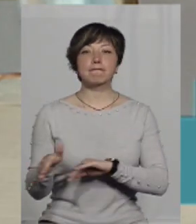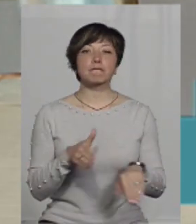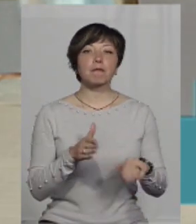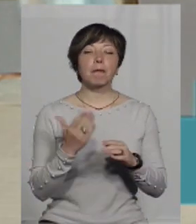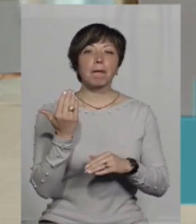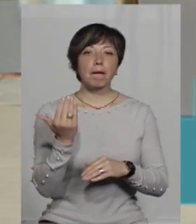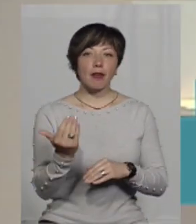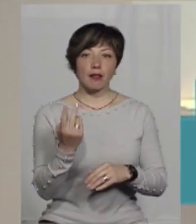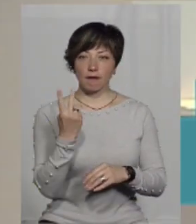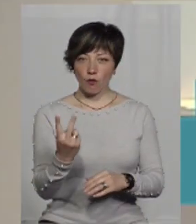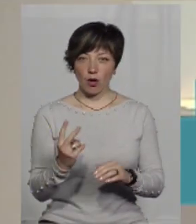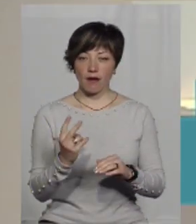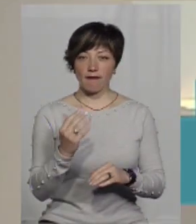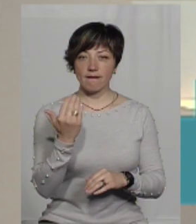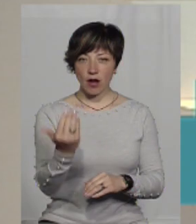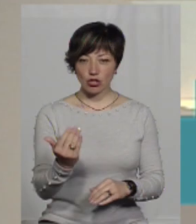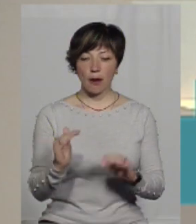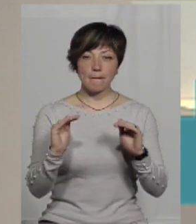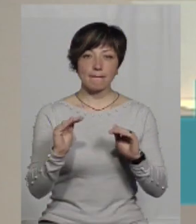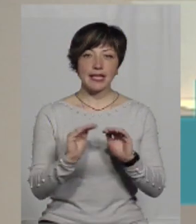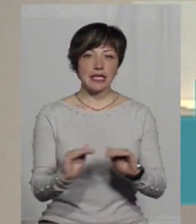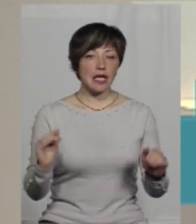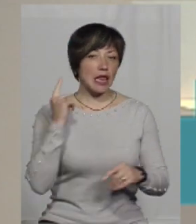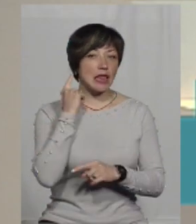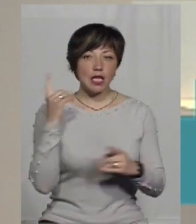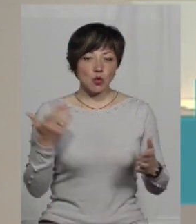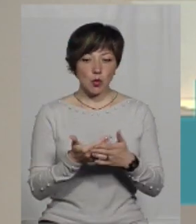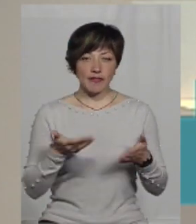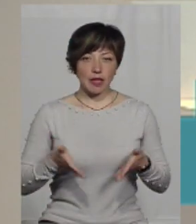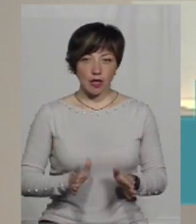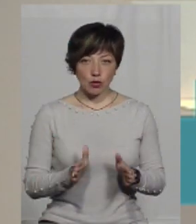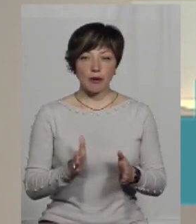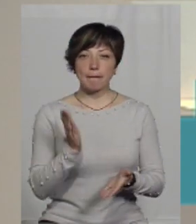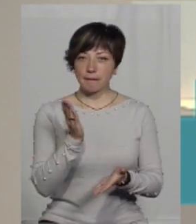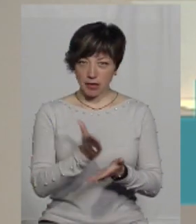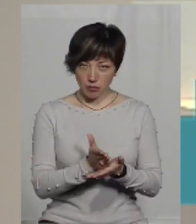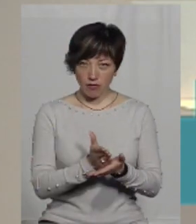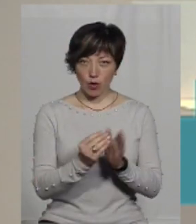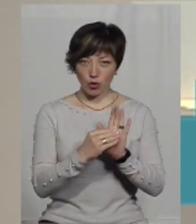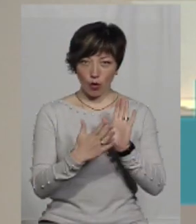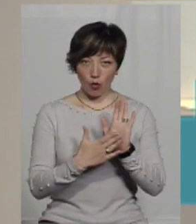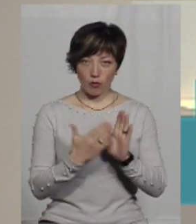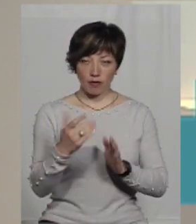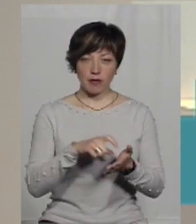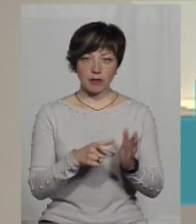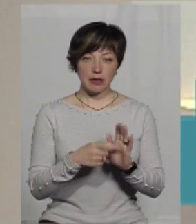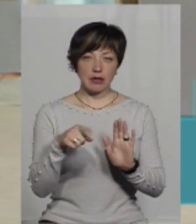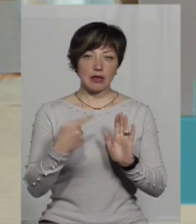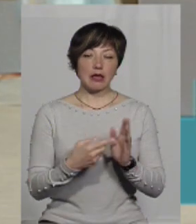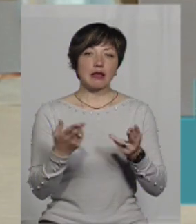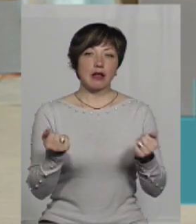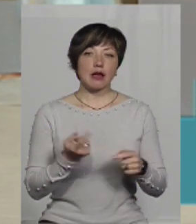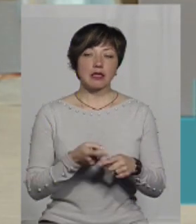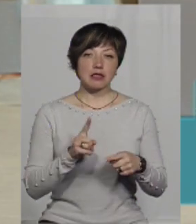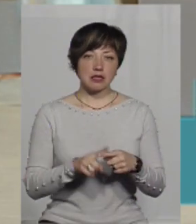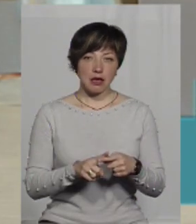Олено, двоє ваших молодших дітей не чують від народження. Так. Вони перебувають от на обліку? Так, звичайно, це